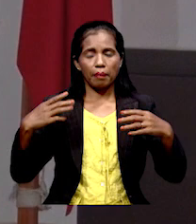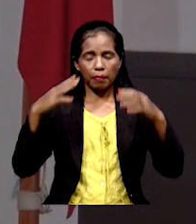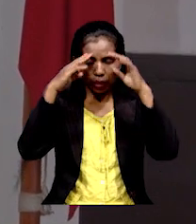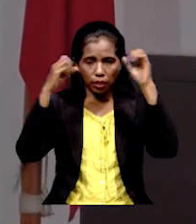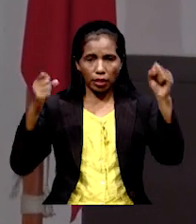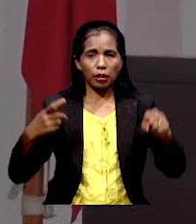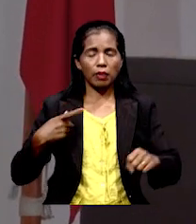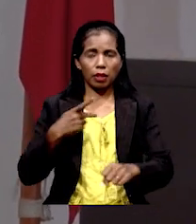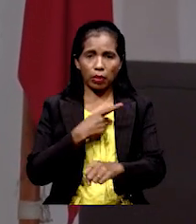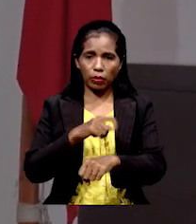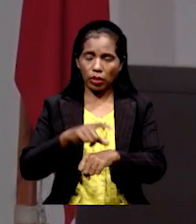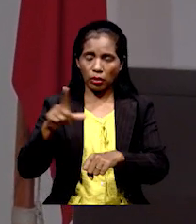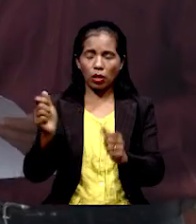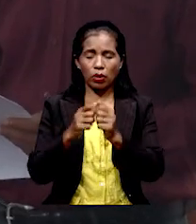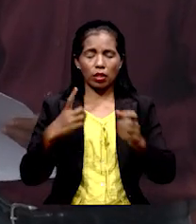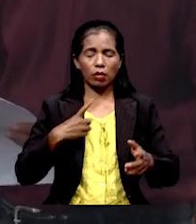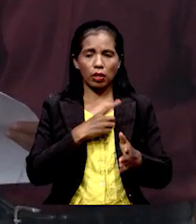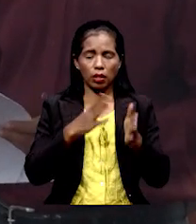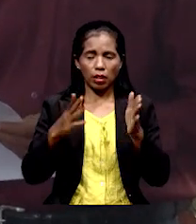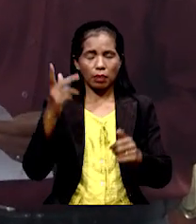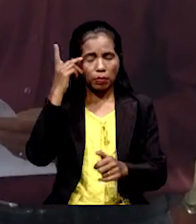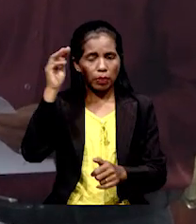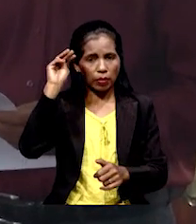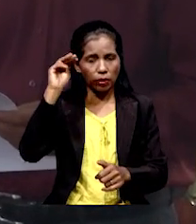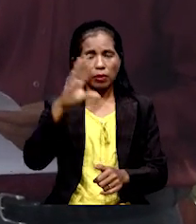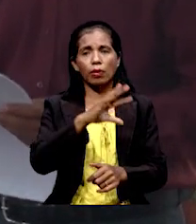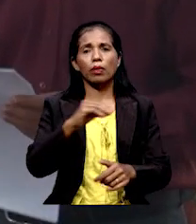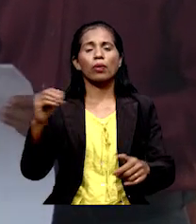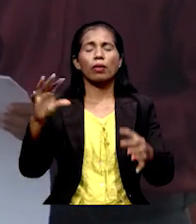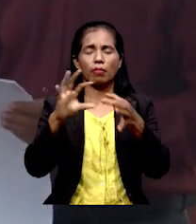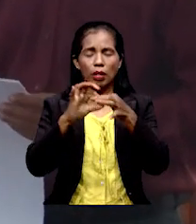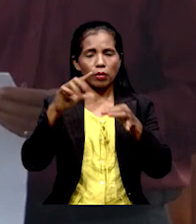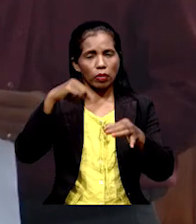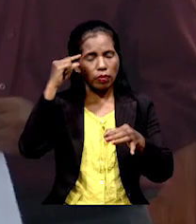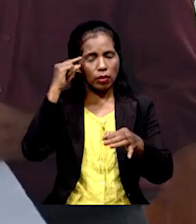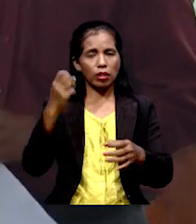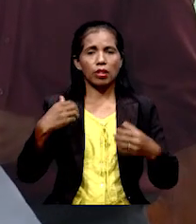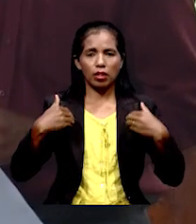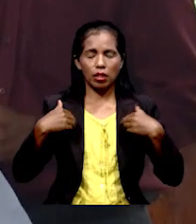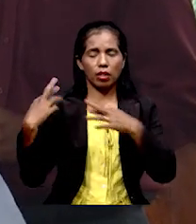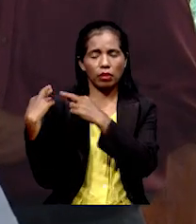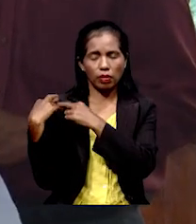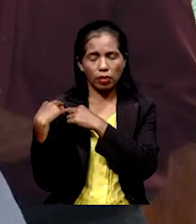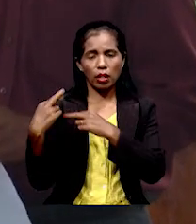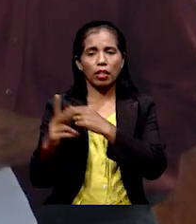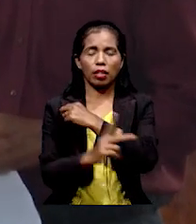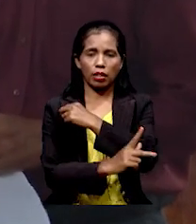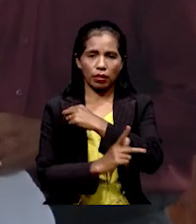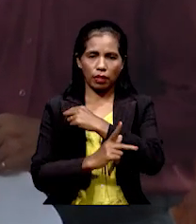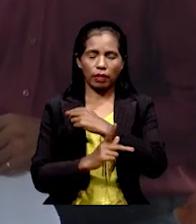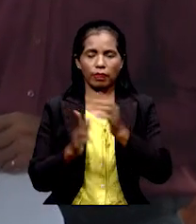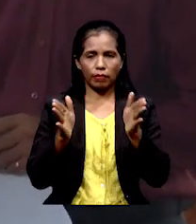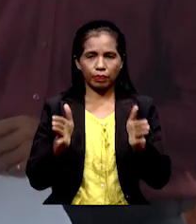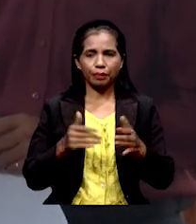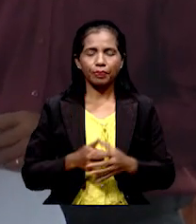ho deputado sira, primeiro ministro no membro governo, inclui responsável comissão anticorrupção. Se